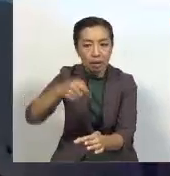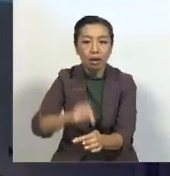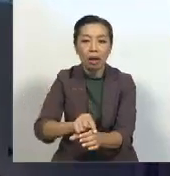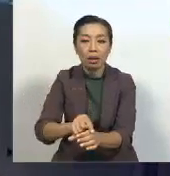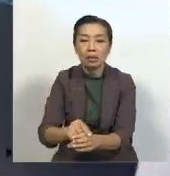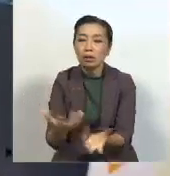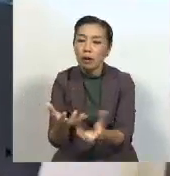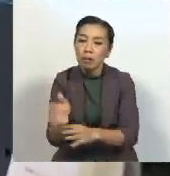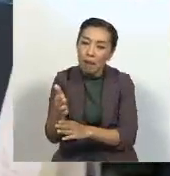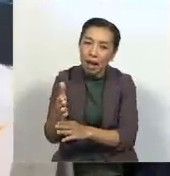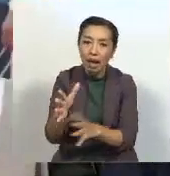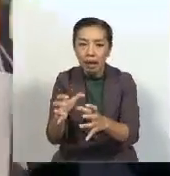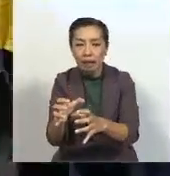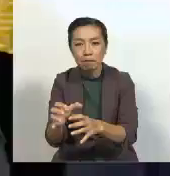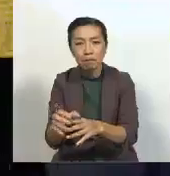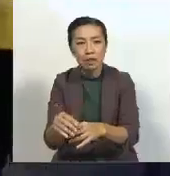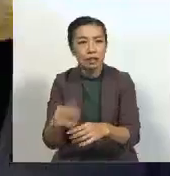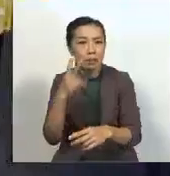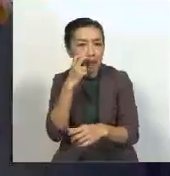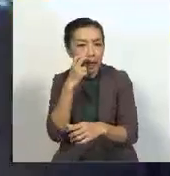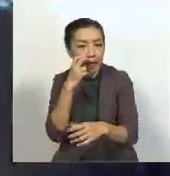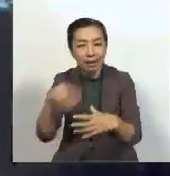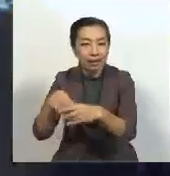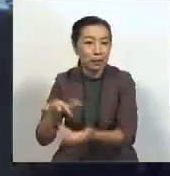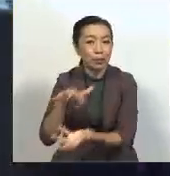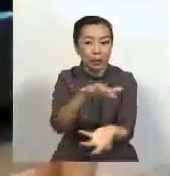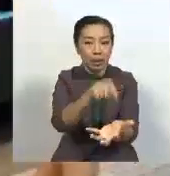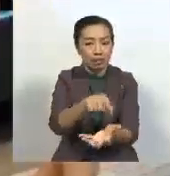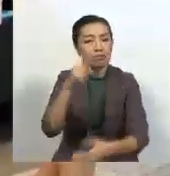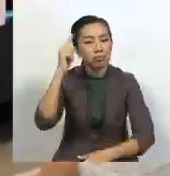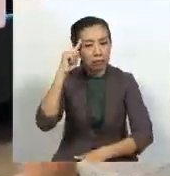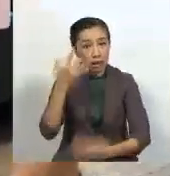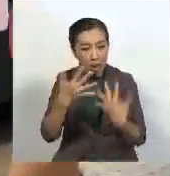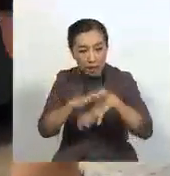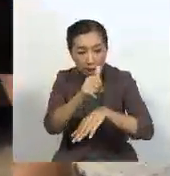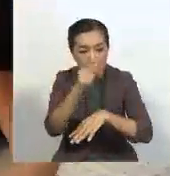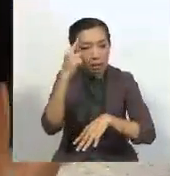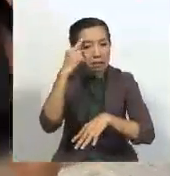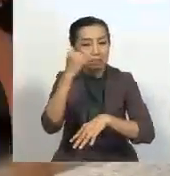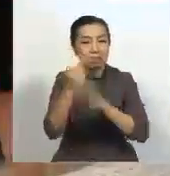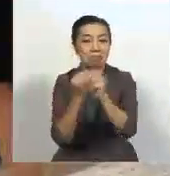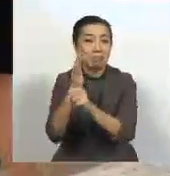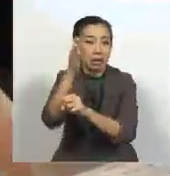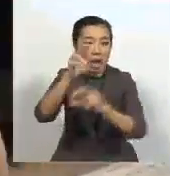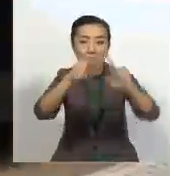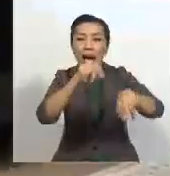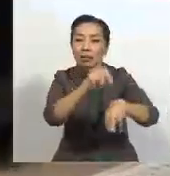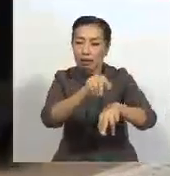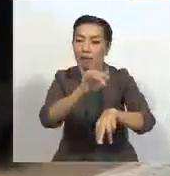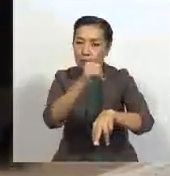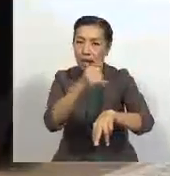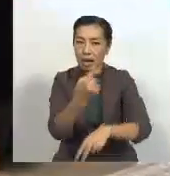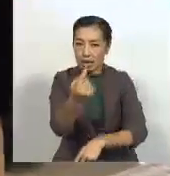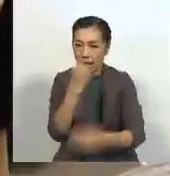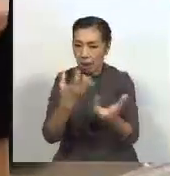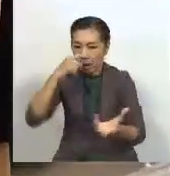รองนายกรัฐมนตรีก็มองค่ะว่าถ้าหากมีการประสานงานที่ดีในปีหน้าเนี่ยค่ะเหอหมาก็อาจจะได้นำเข้